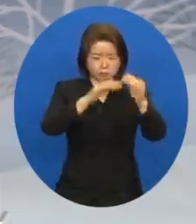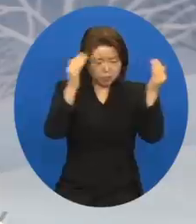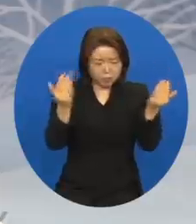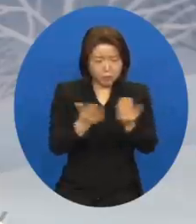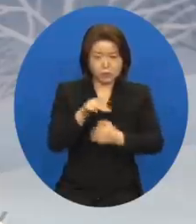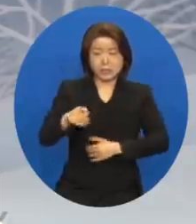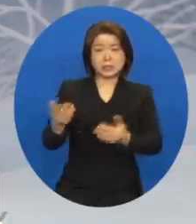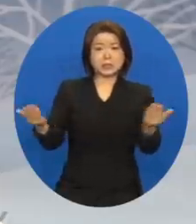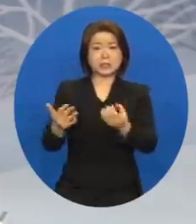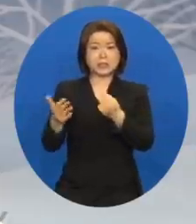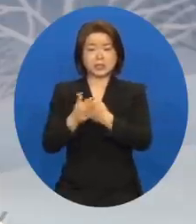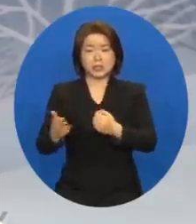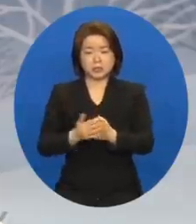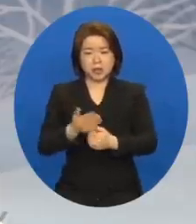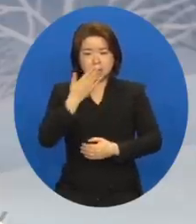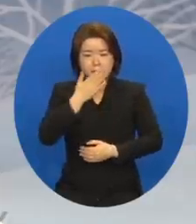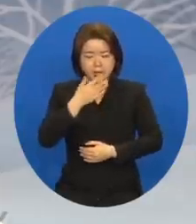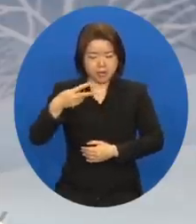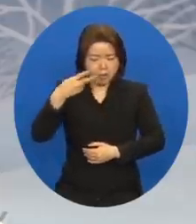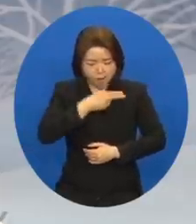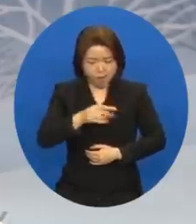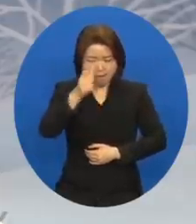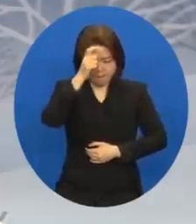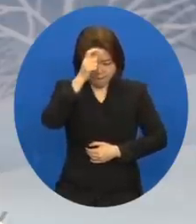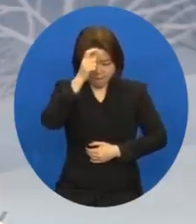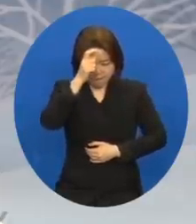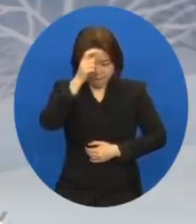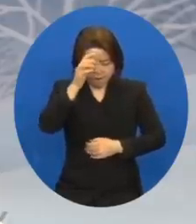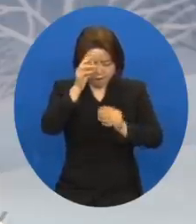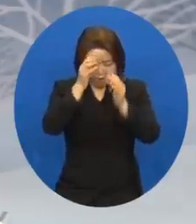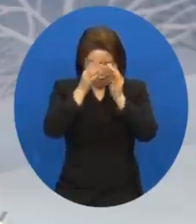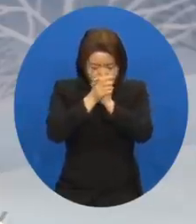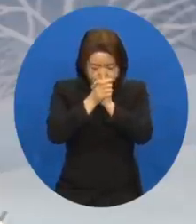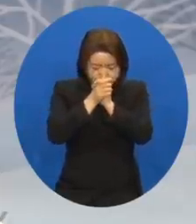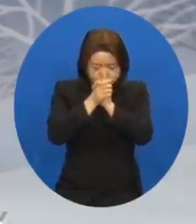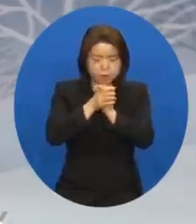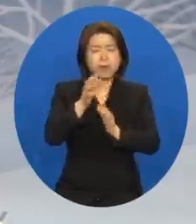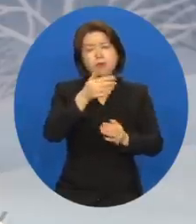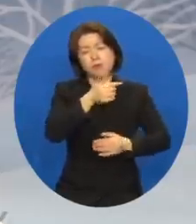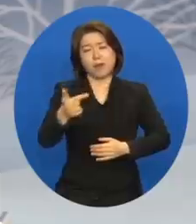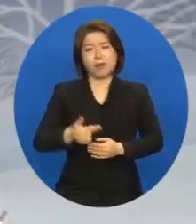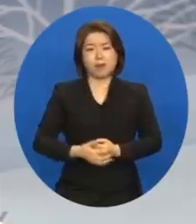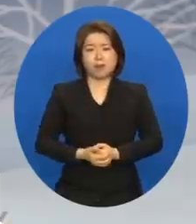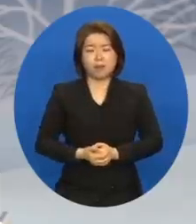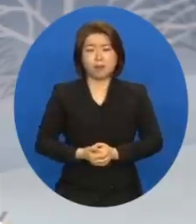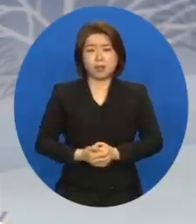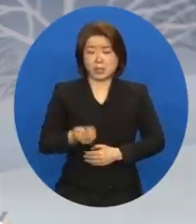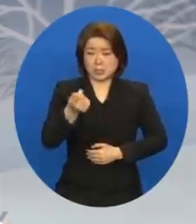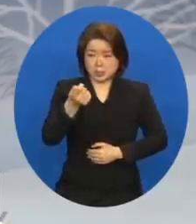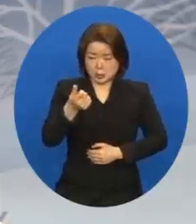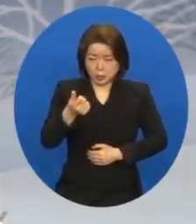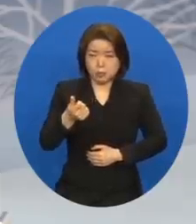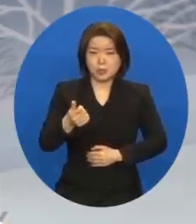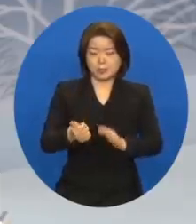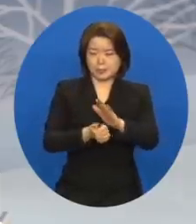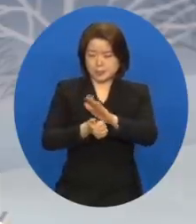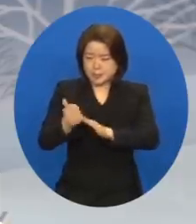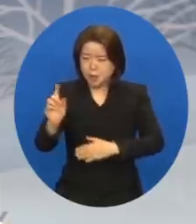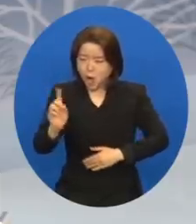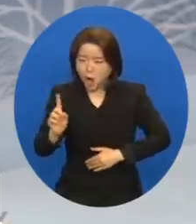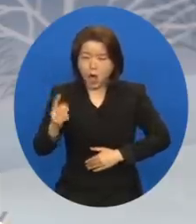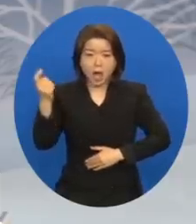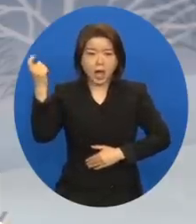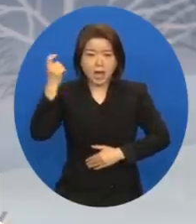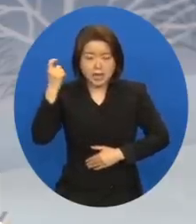그 일로 인해서 근심하면서 기도했었습니다. 조금이라도 희망적인 어떤